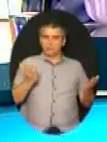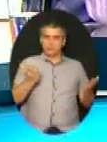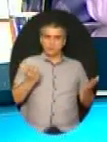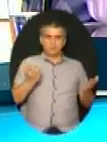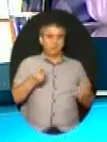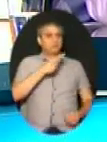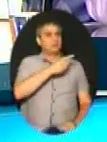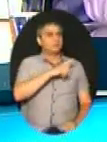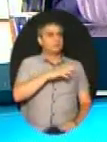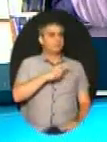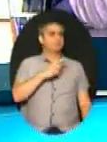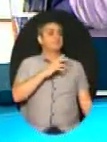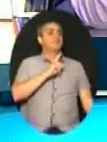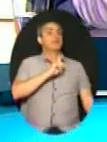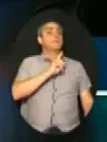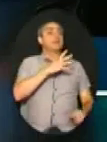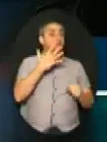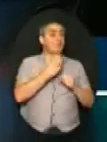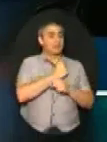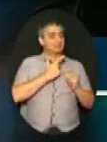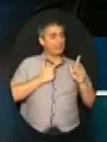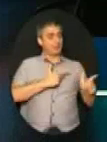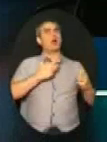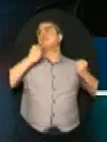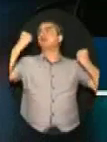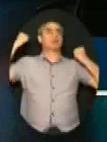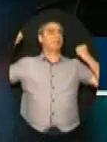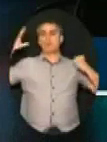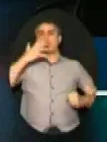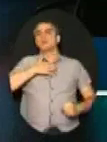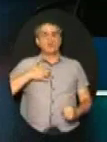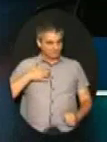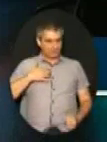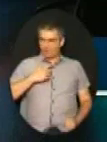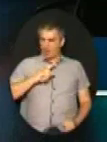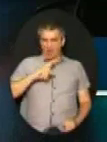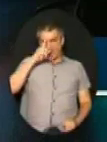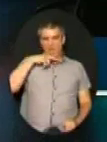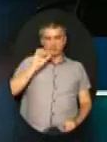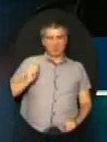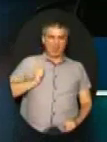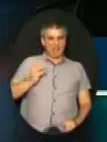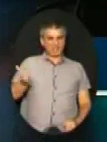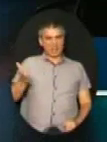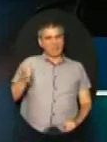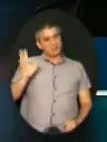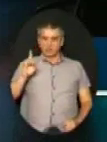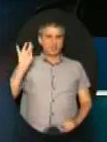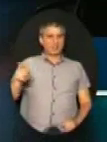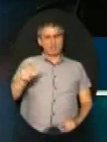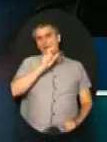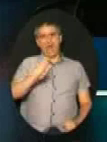ומי שזוכה באולימפיאדה, למי שמנצח בקרב הירואי ואולי נפצע, לא לאבא של חייל שיש